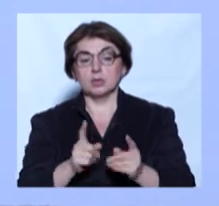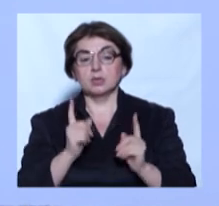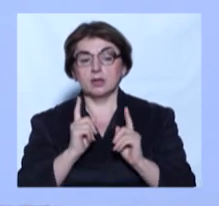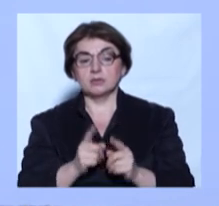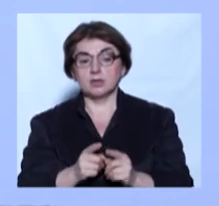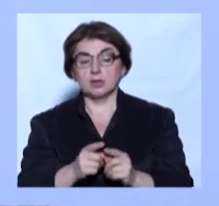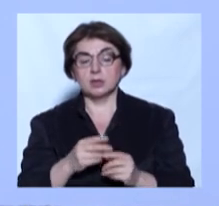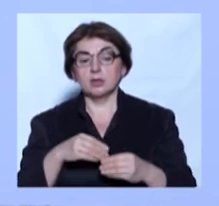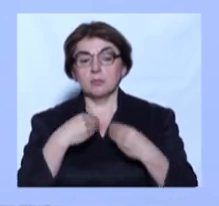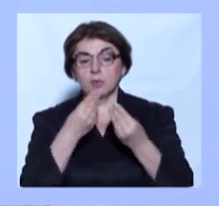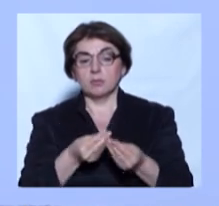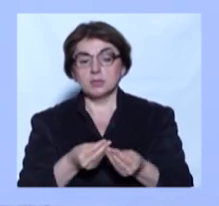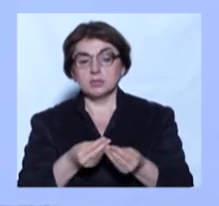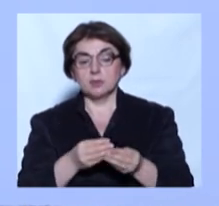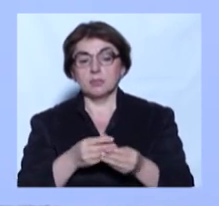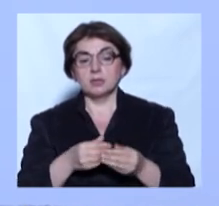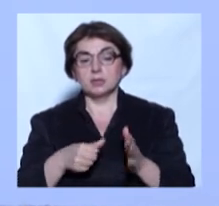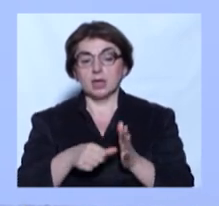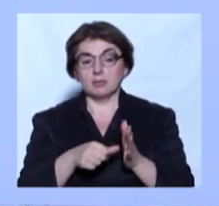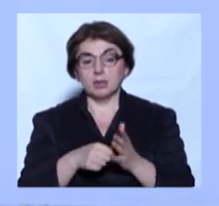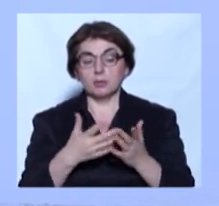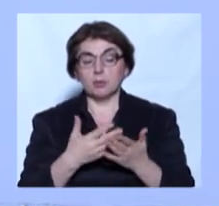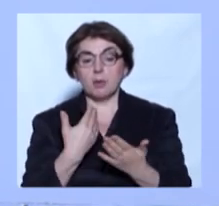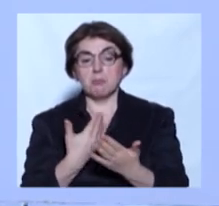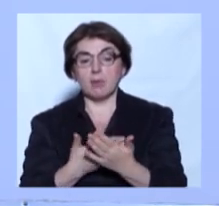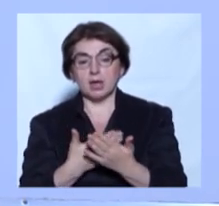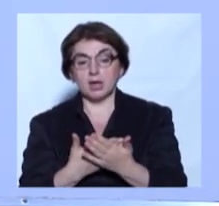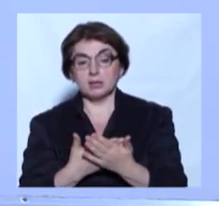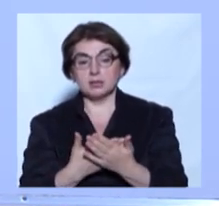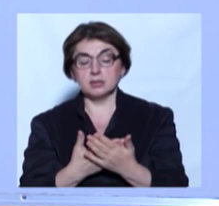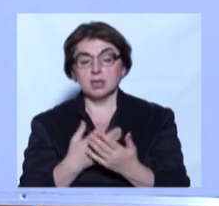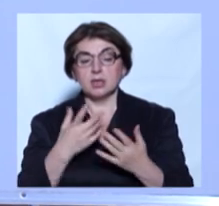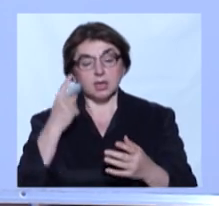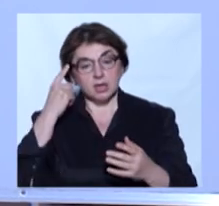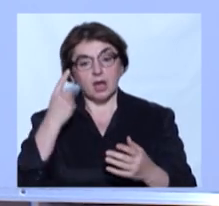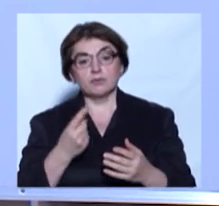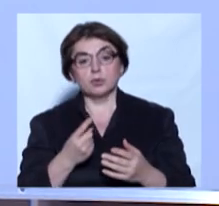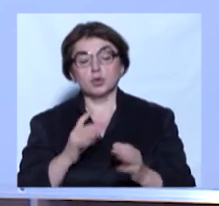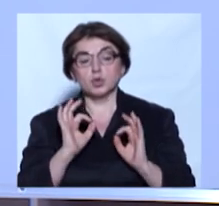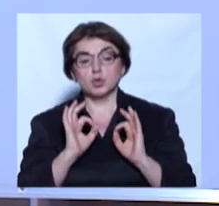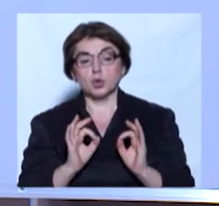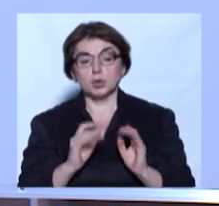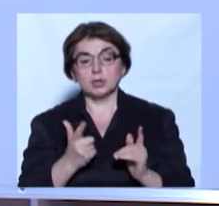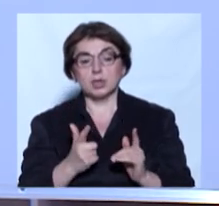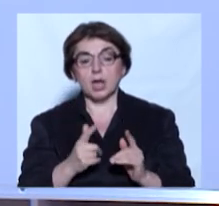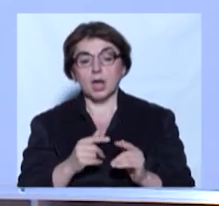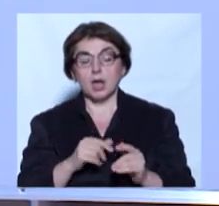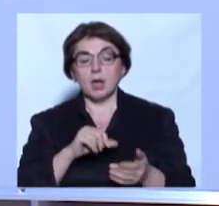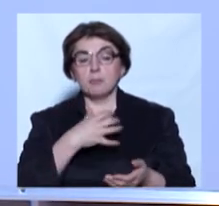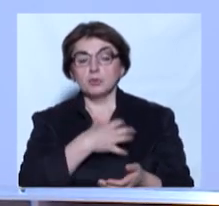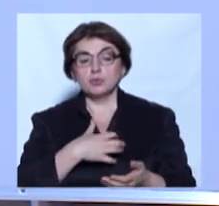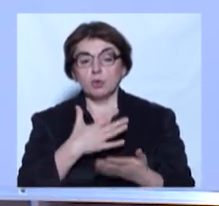თავისთავად მოგვეცემა საშუალება, რომ რამდენიმე მაგალითზე დაყრდნობით გავაანალიზოთ სწორედ რა როლი აქვს